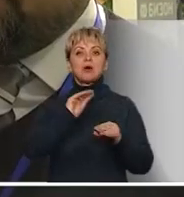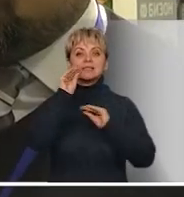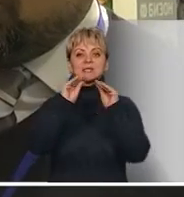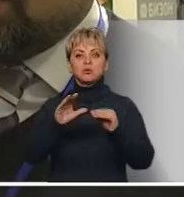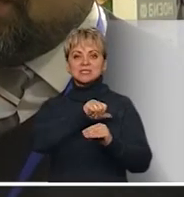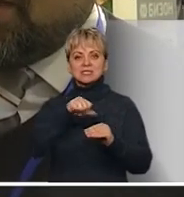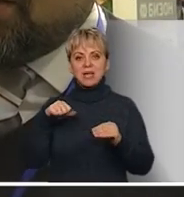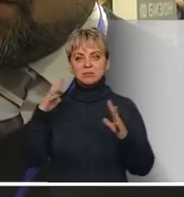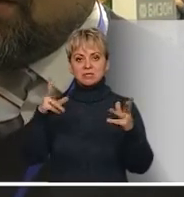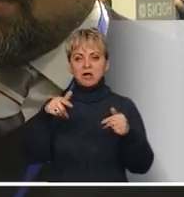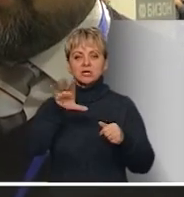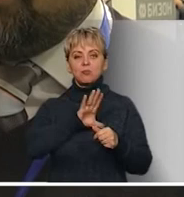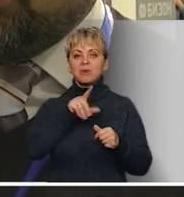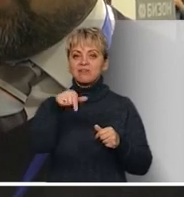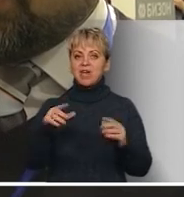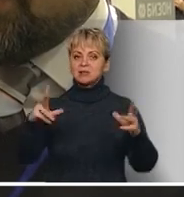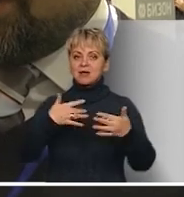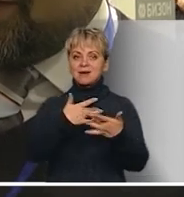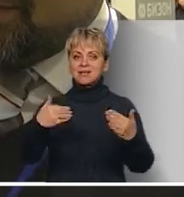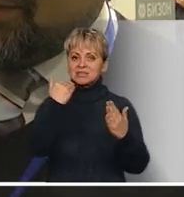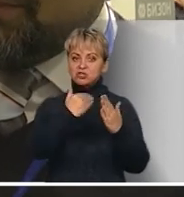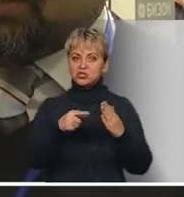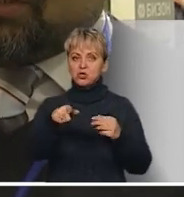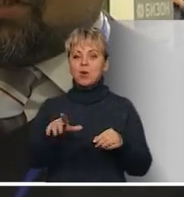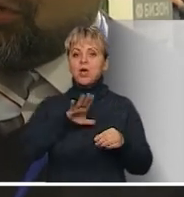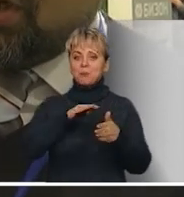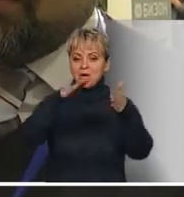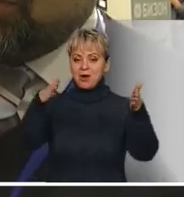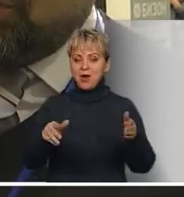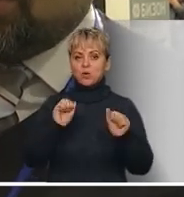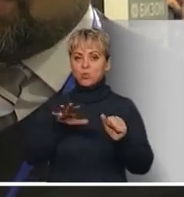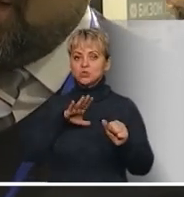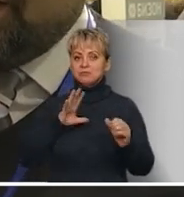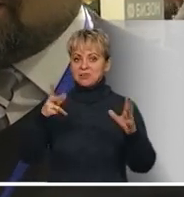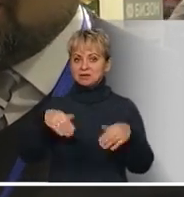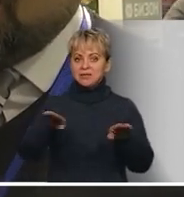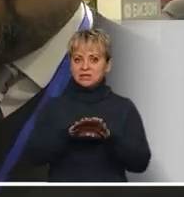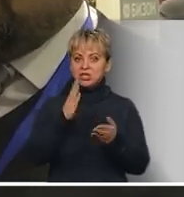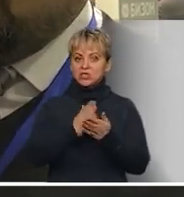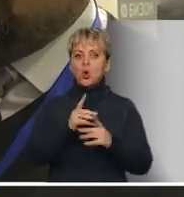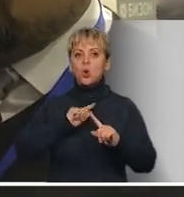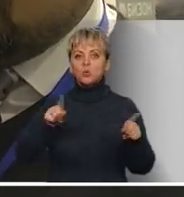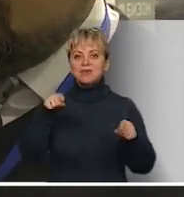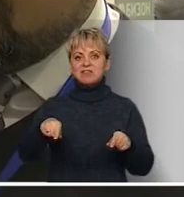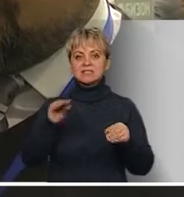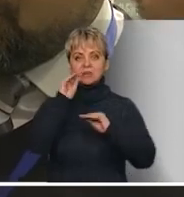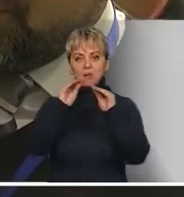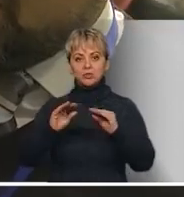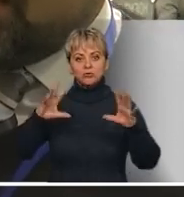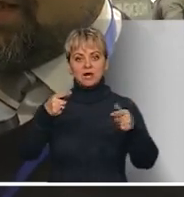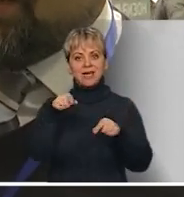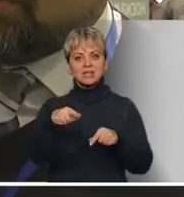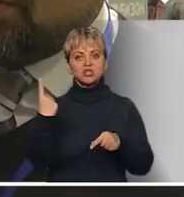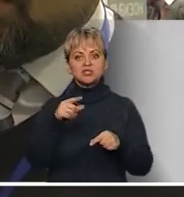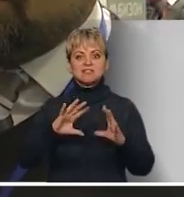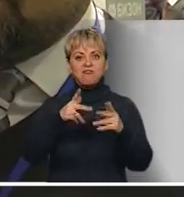как скомпонован сам трактор. Бывают трактора разного типа, шарнирно-сочленной рамы, такой мощности трактора есть. А в универсальной компоновке